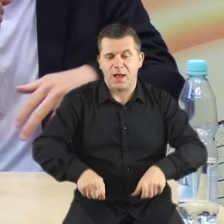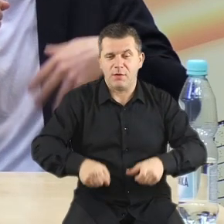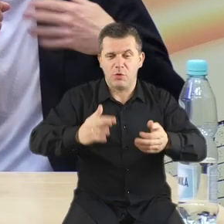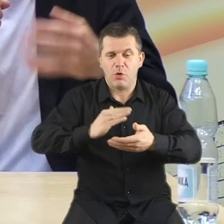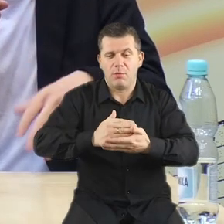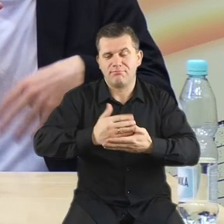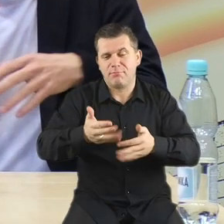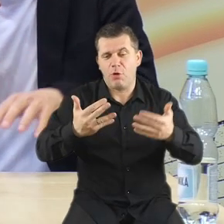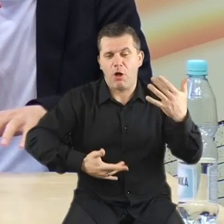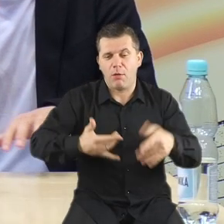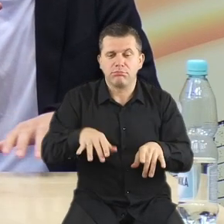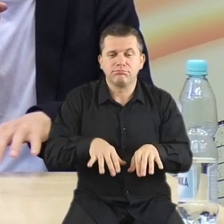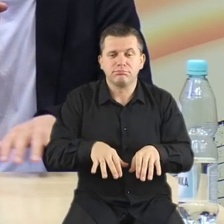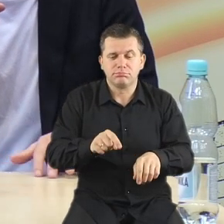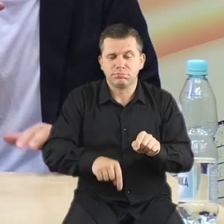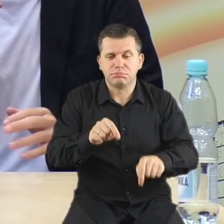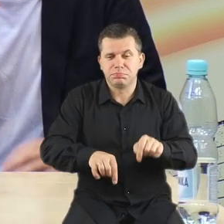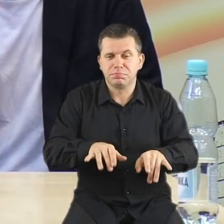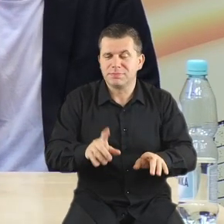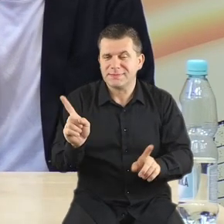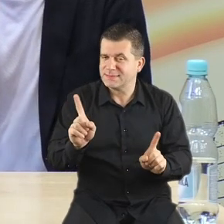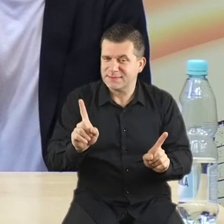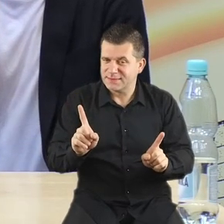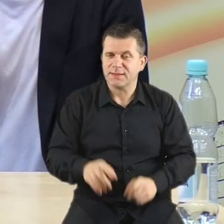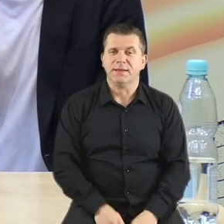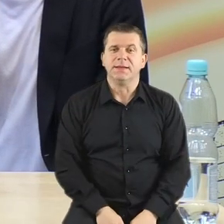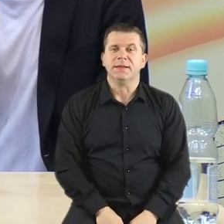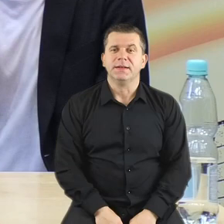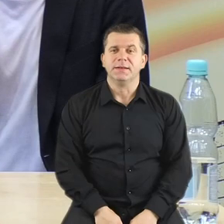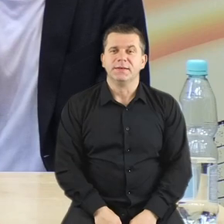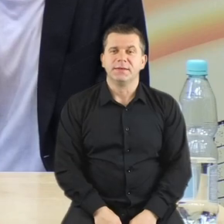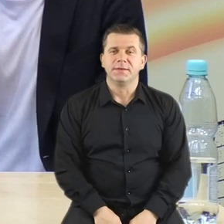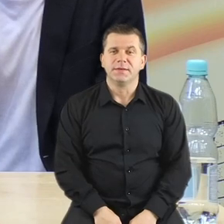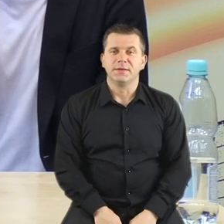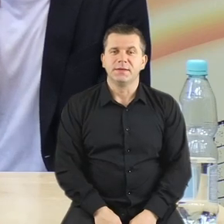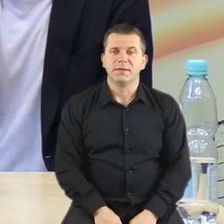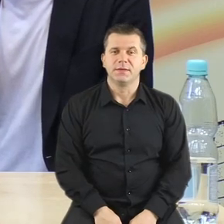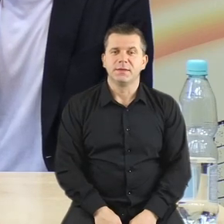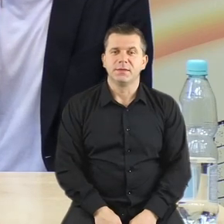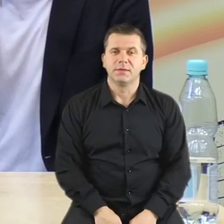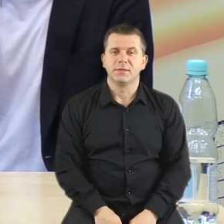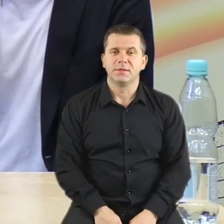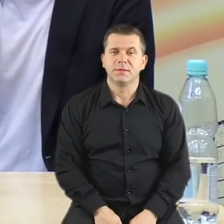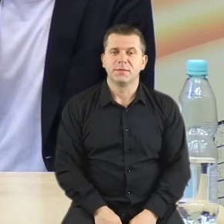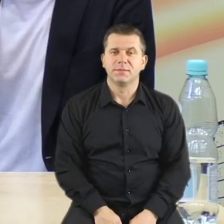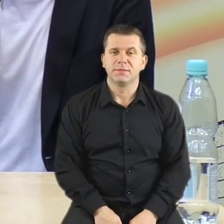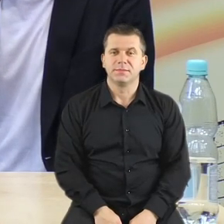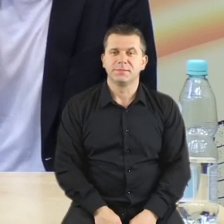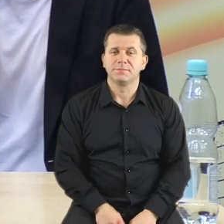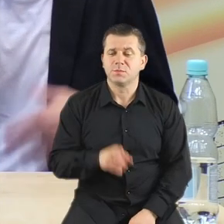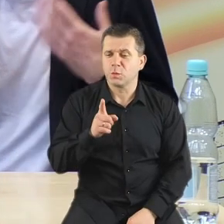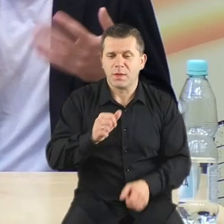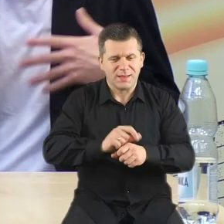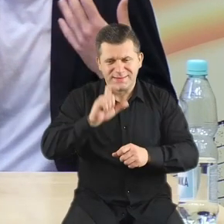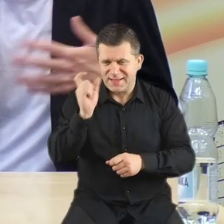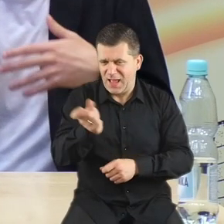komputerze i stuka w te klawisze. No tylko to jest, układamy to w głowie, prawda? Tak, że